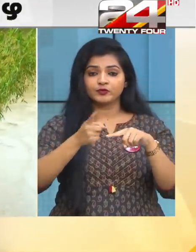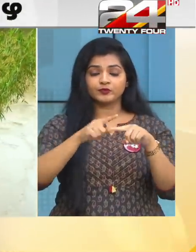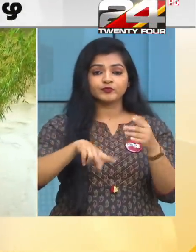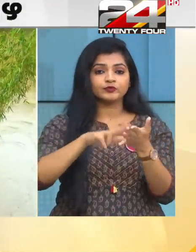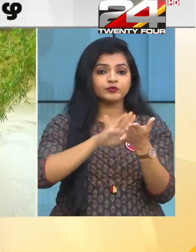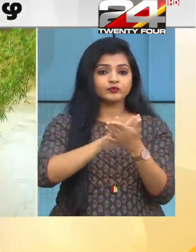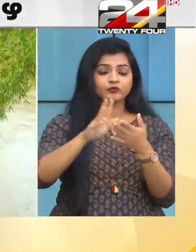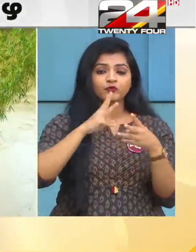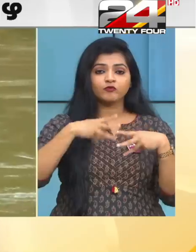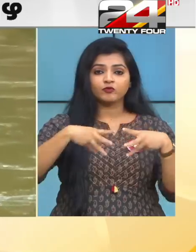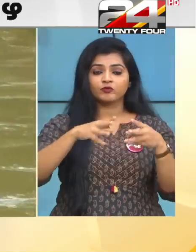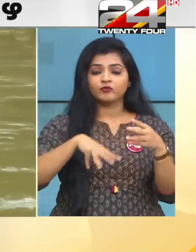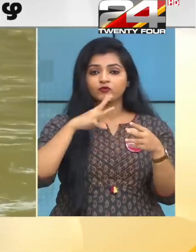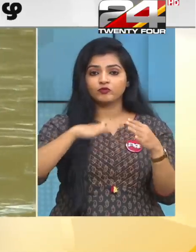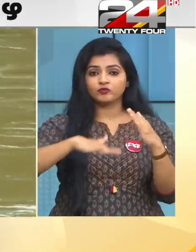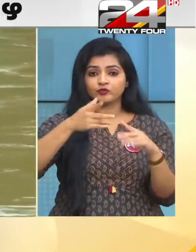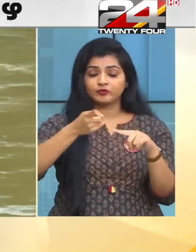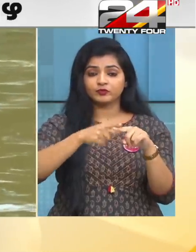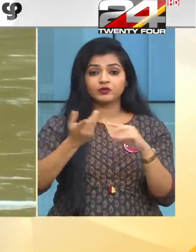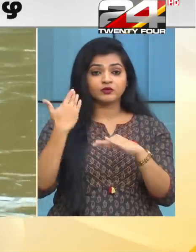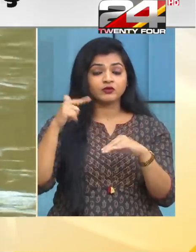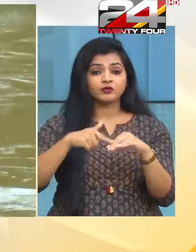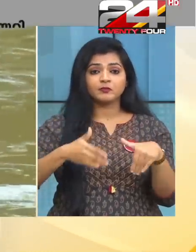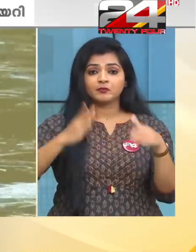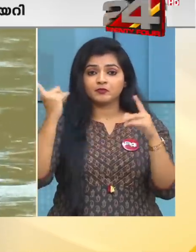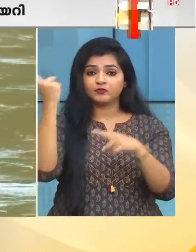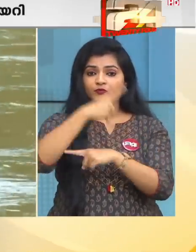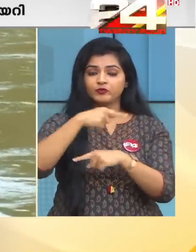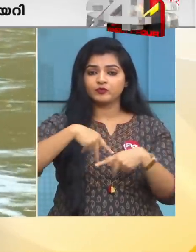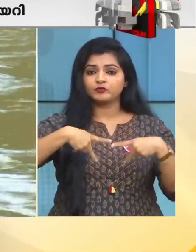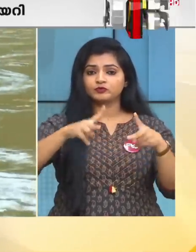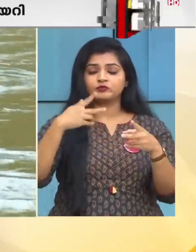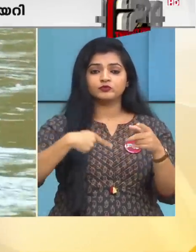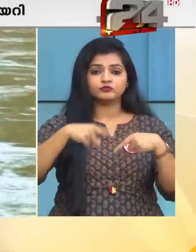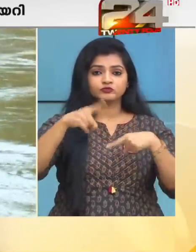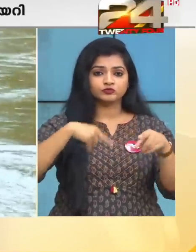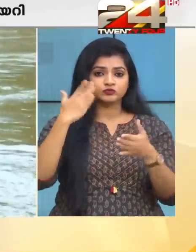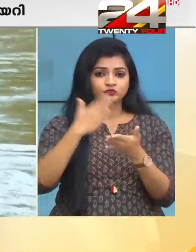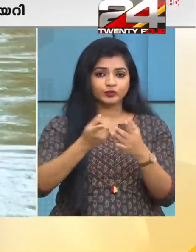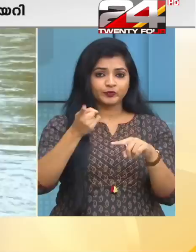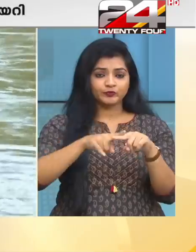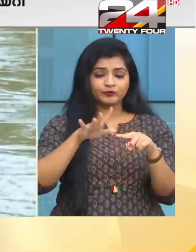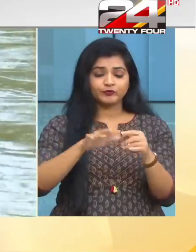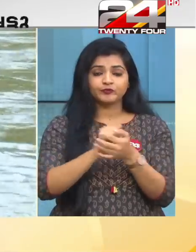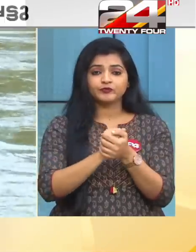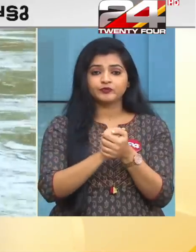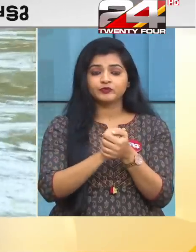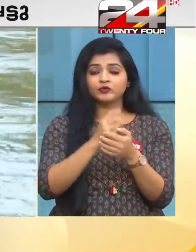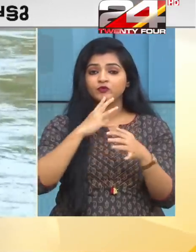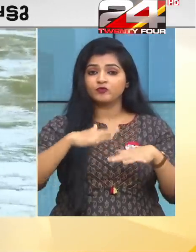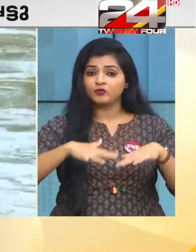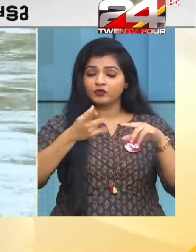വീണ് ദേശീയപാതയിൽ ഗതാഗതം തടസ്സപ്പെടുന്ന സ്ഥിതി ഉണ്ടായിരുന്നു. ഇന്നലെ ഭാഗികമായും വെള്ളക്കെട്ട് മൂലം ഗതാഗതം തടസ്സപ്പെടുന്ന സ്ഥിതി ഉണ്ടായിരുന്നു.